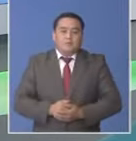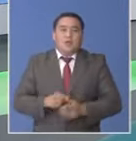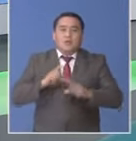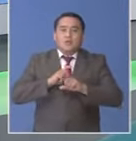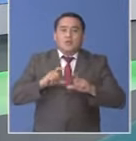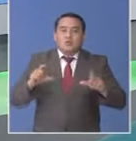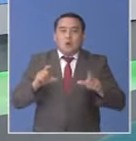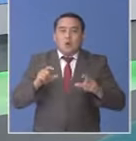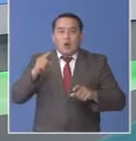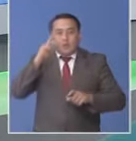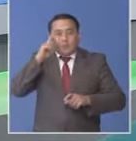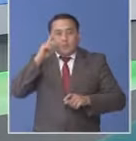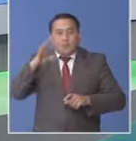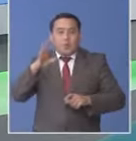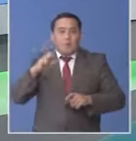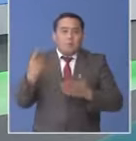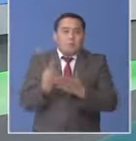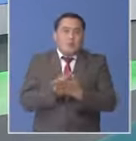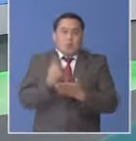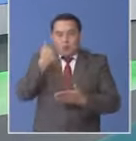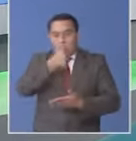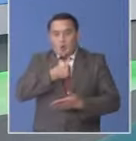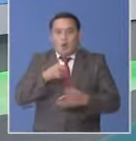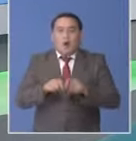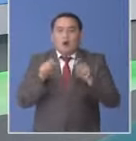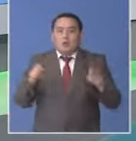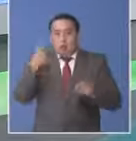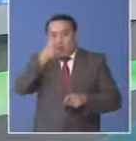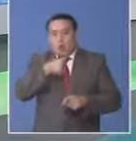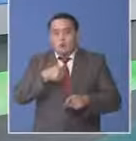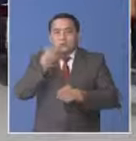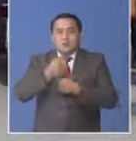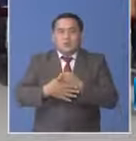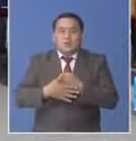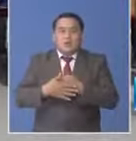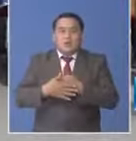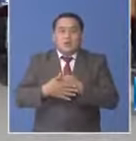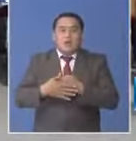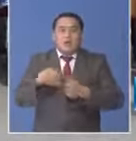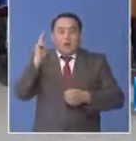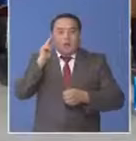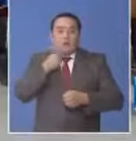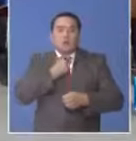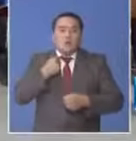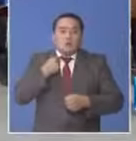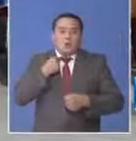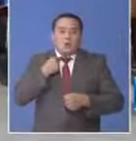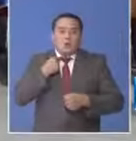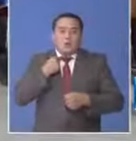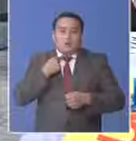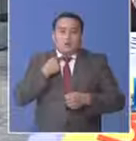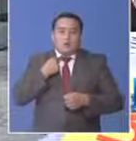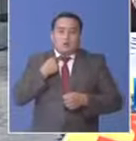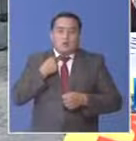Школа абсолютных чемпионов отмечает первую годовщину. Открытый год назад Центр ментальной арифметики в Талдыкургане пожинает